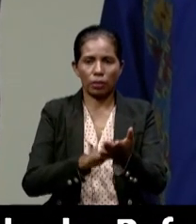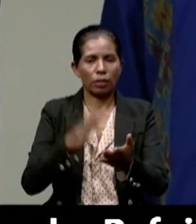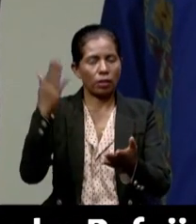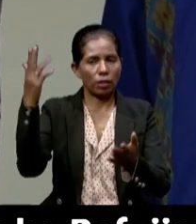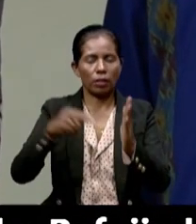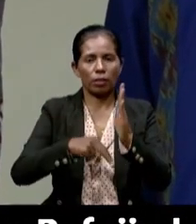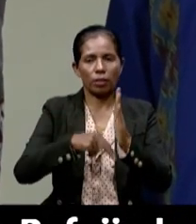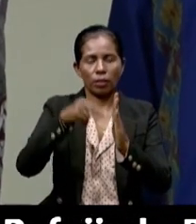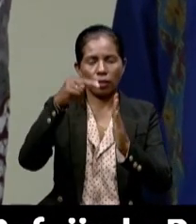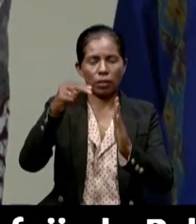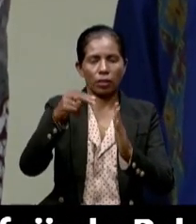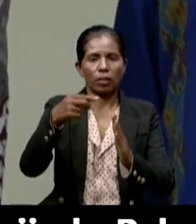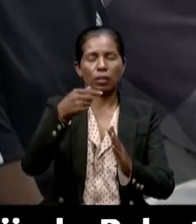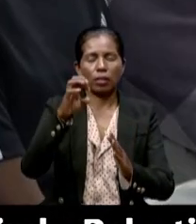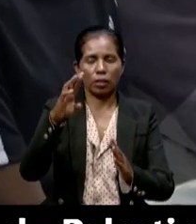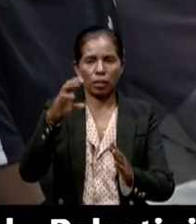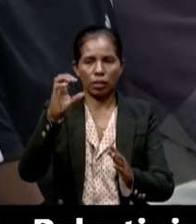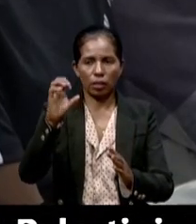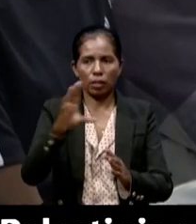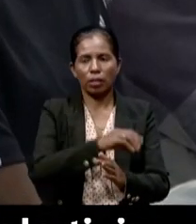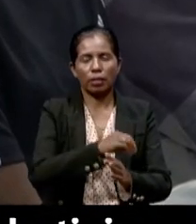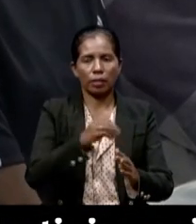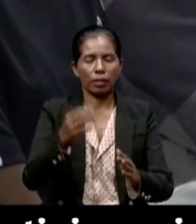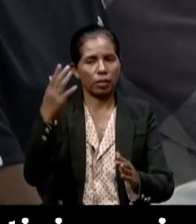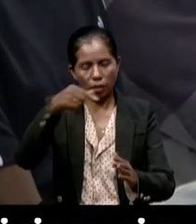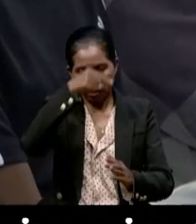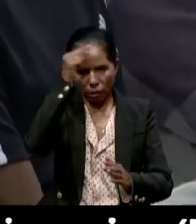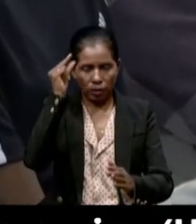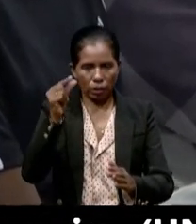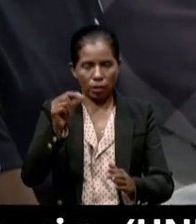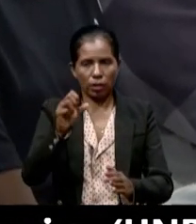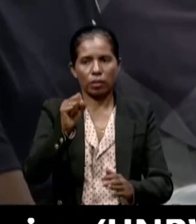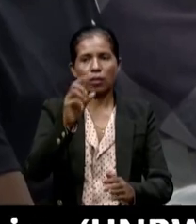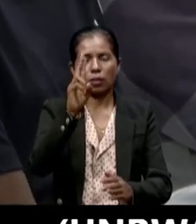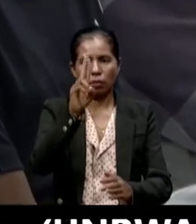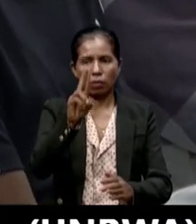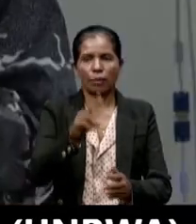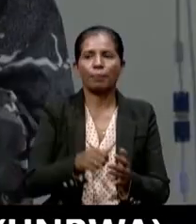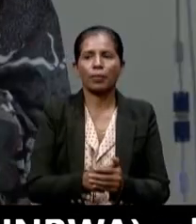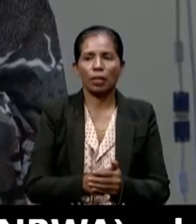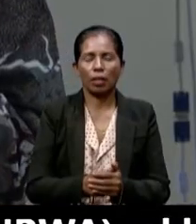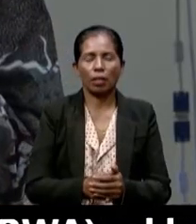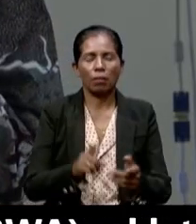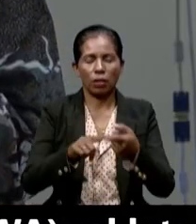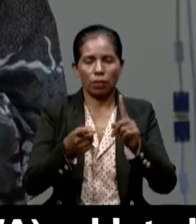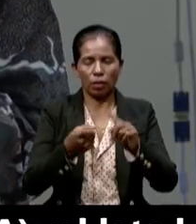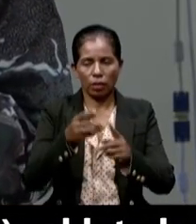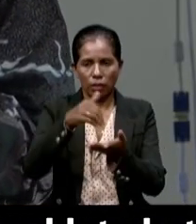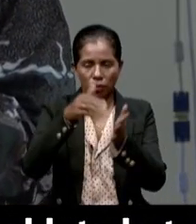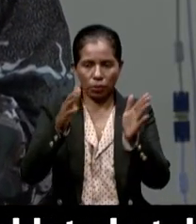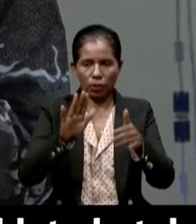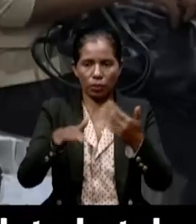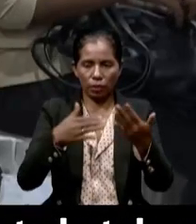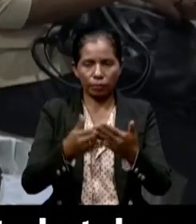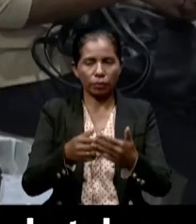level bachelor degree and also in postgraduate master degree. Jadi buat teman-teman mahasiswa tidak